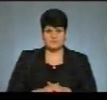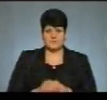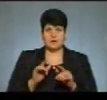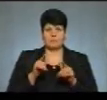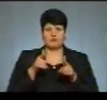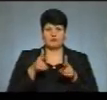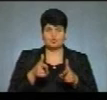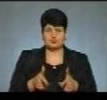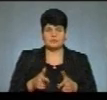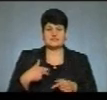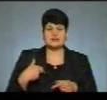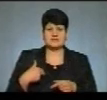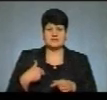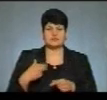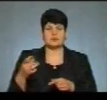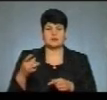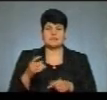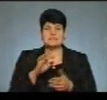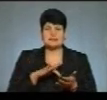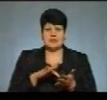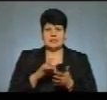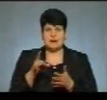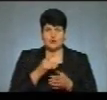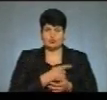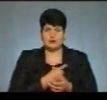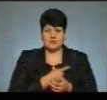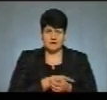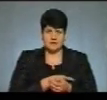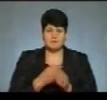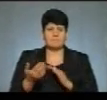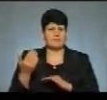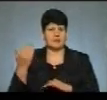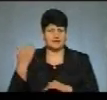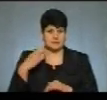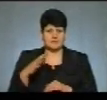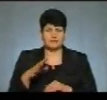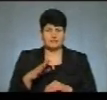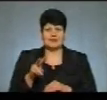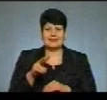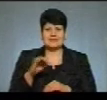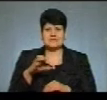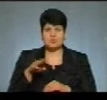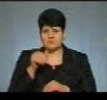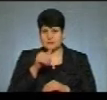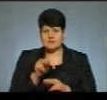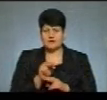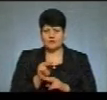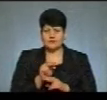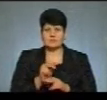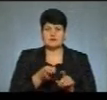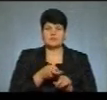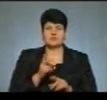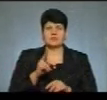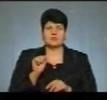Поступив з Заліщицької центральної районної лікарні. Перед тим у Заліщицькій центральній районній лікарні в листопаді місяці лікувався з приводу